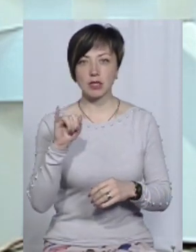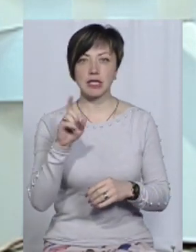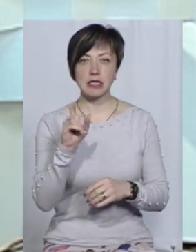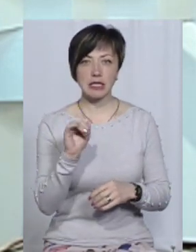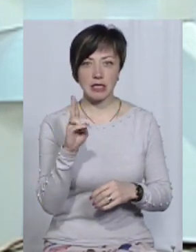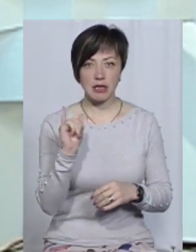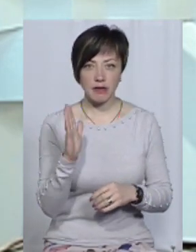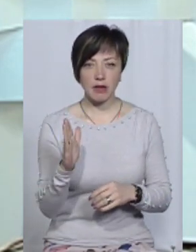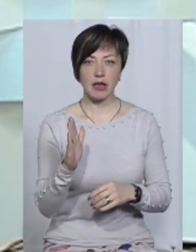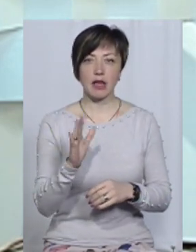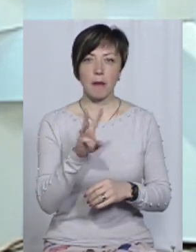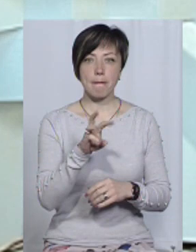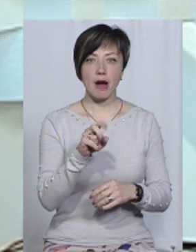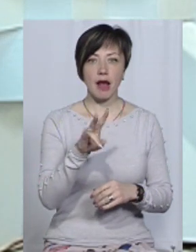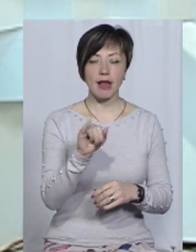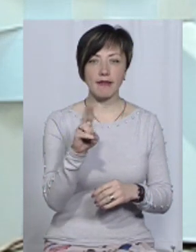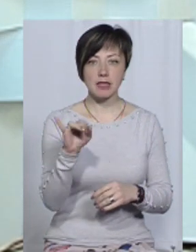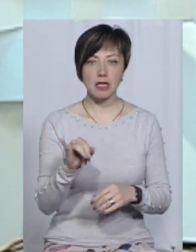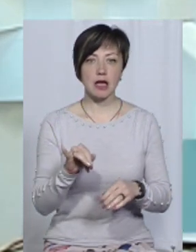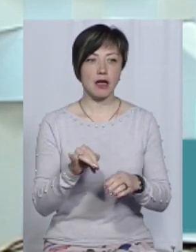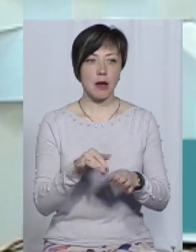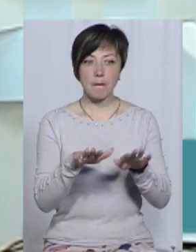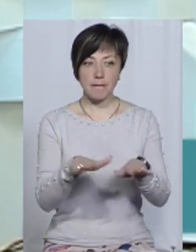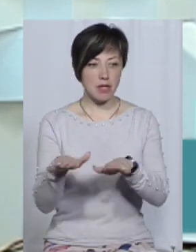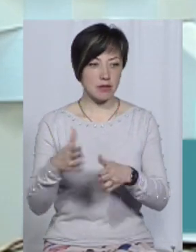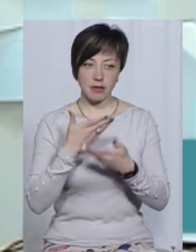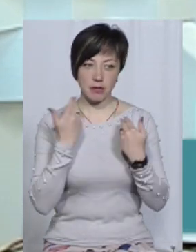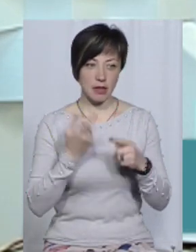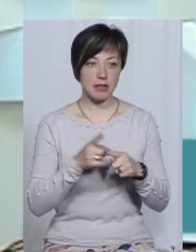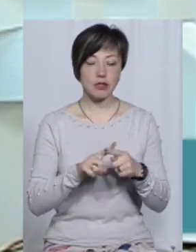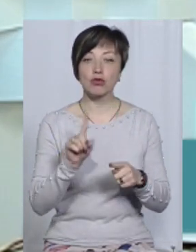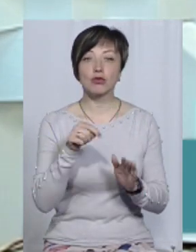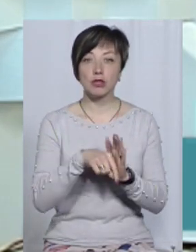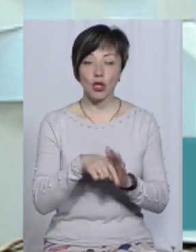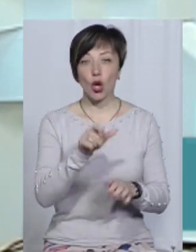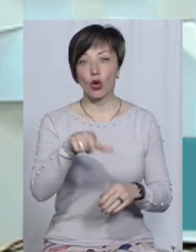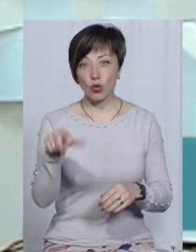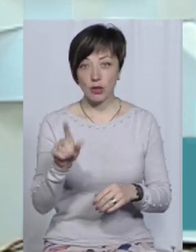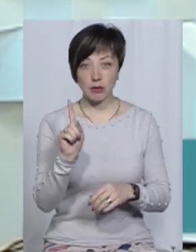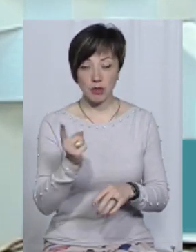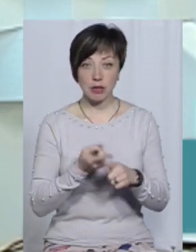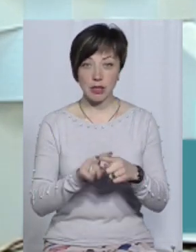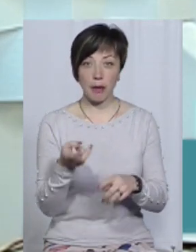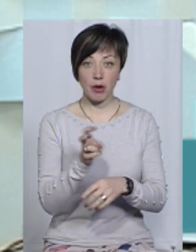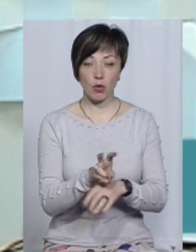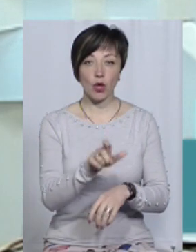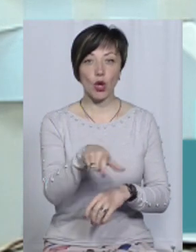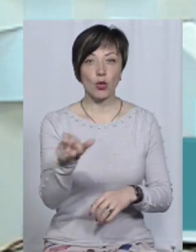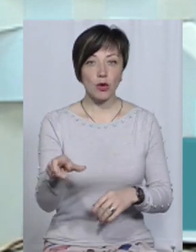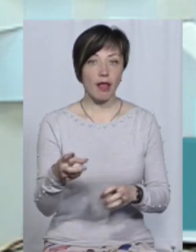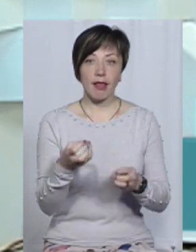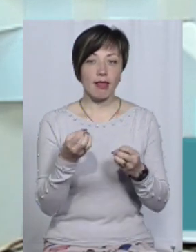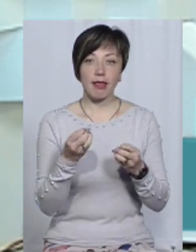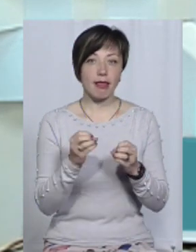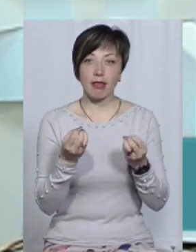і Зіньків наш легендарний, і ті самі Маліївці, все, міст фактично вже нікуди немає. Це про що говорить, що люди, і при чому це приходять люди,